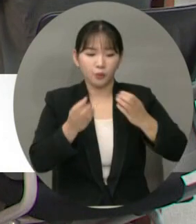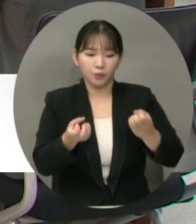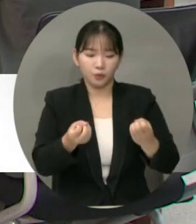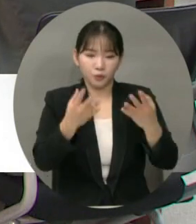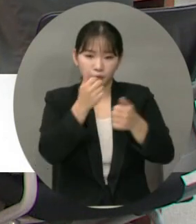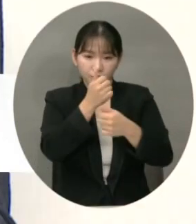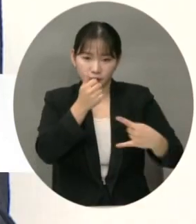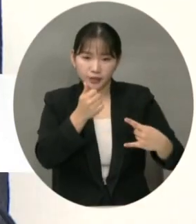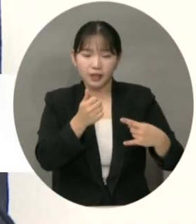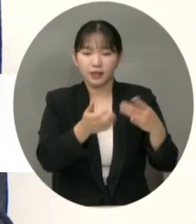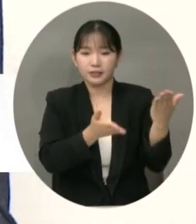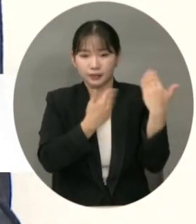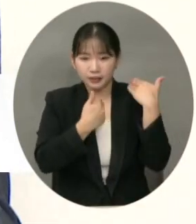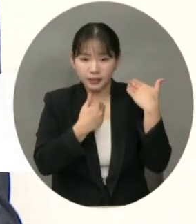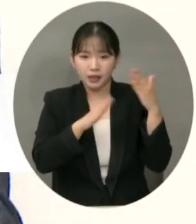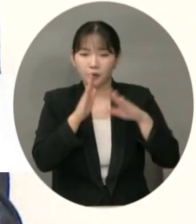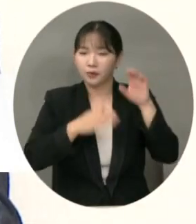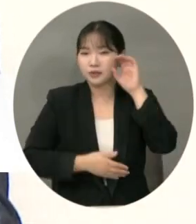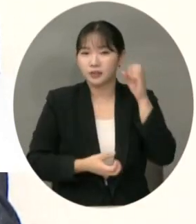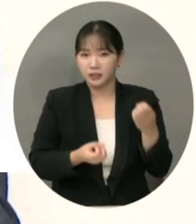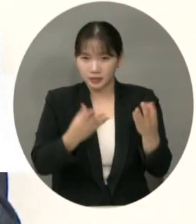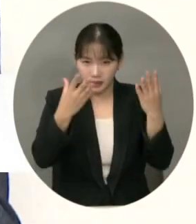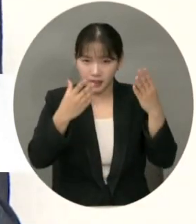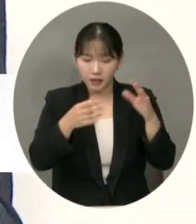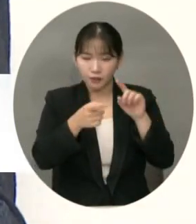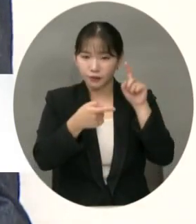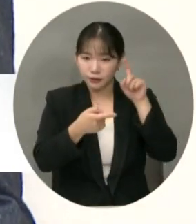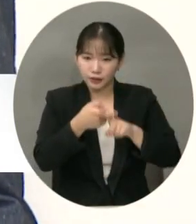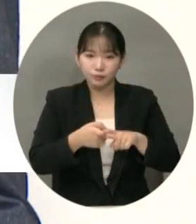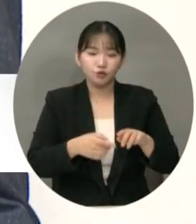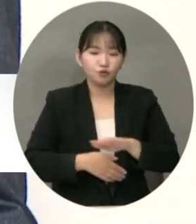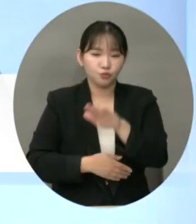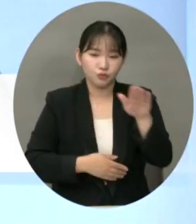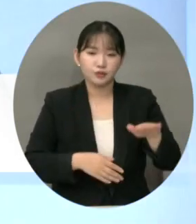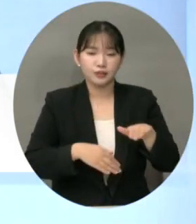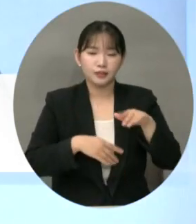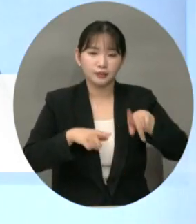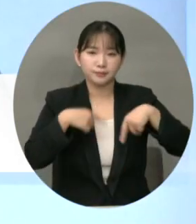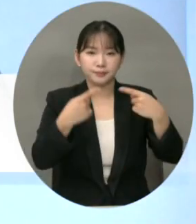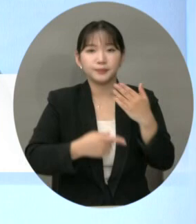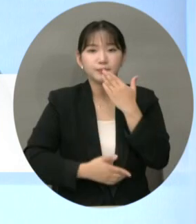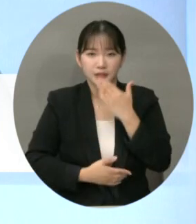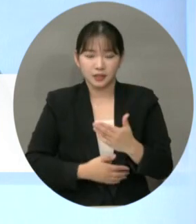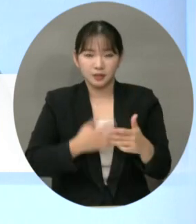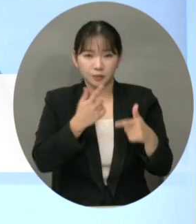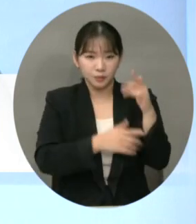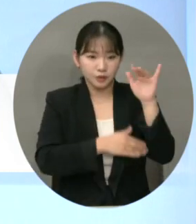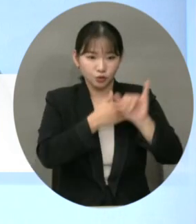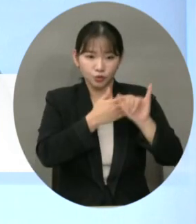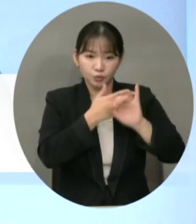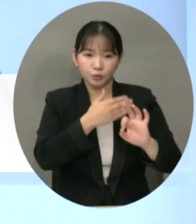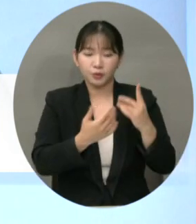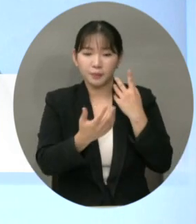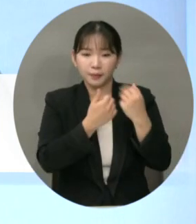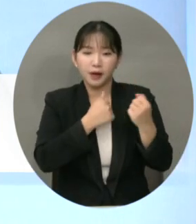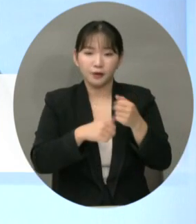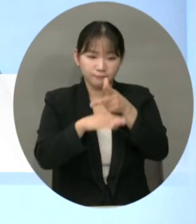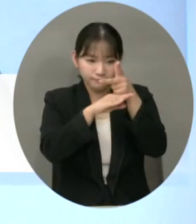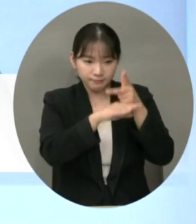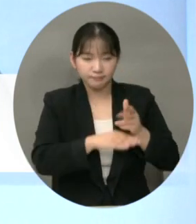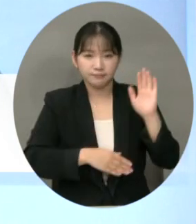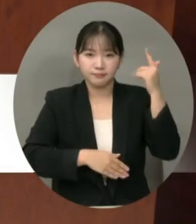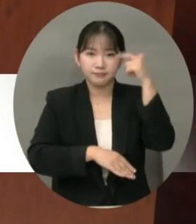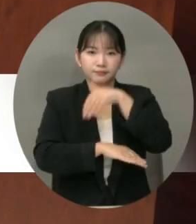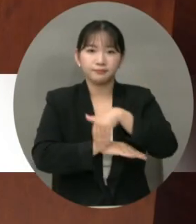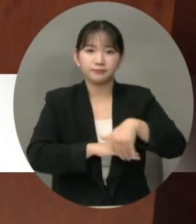권리공론화위원회가 주관하는 시민공청회는 관심 있는 시민 누구나 참석할 수 있고 목포시 유튜브 채널을 통해